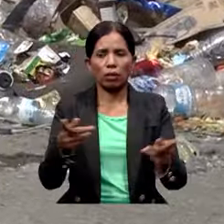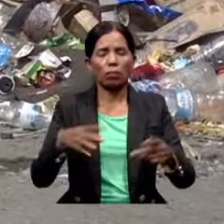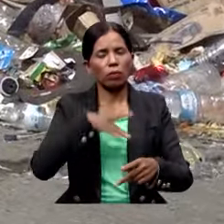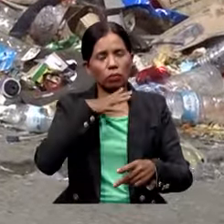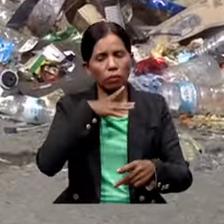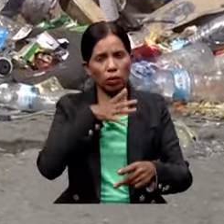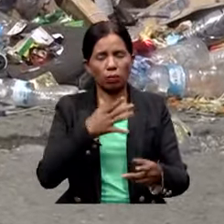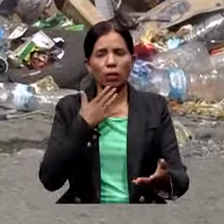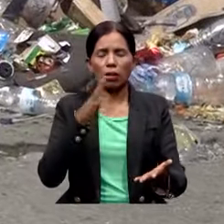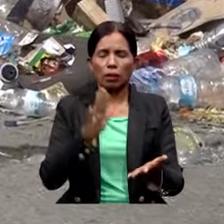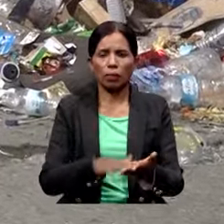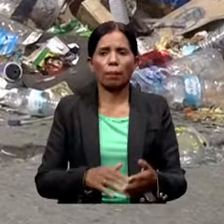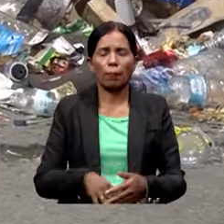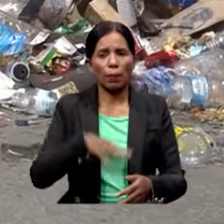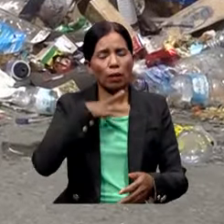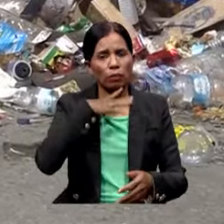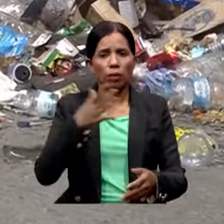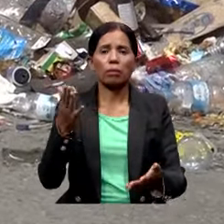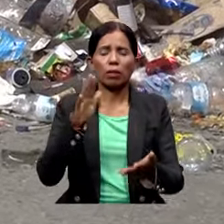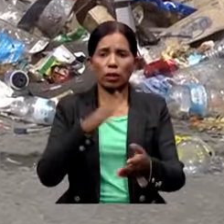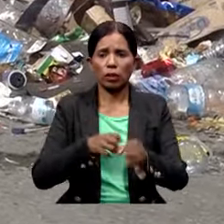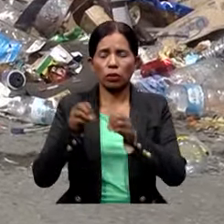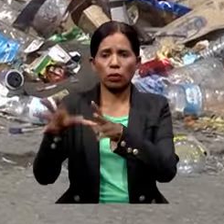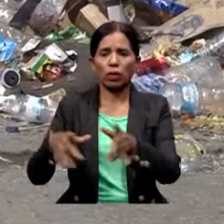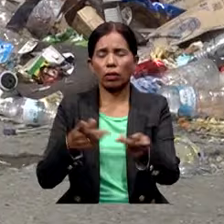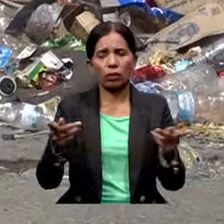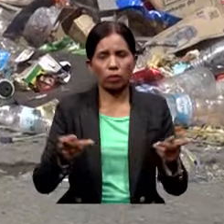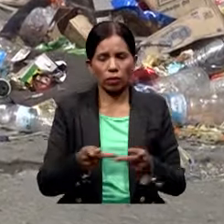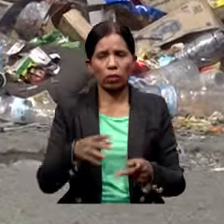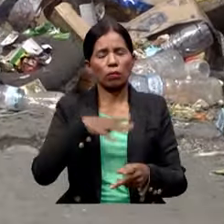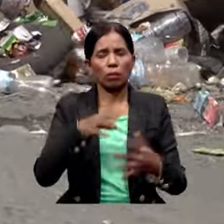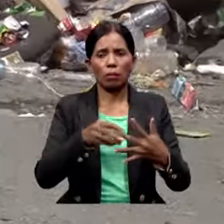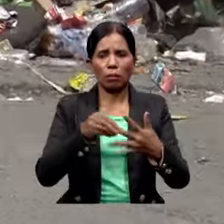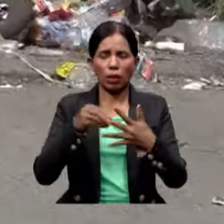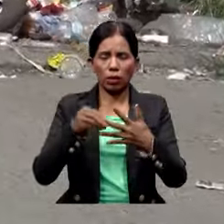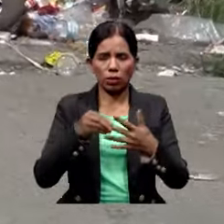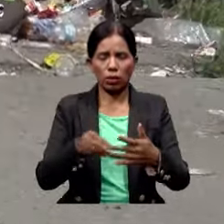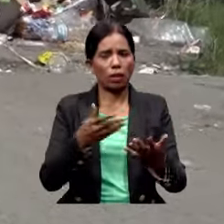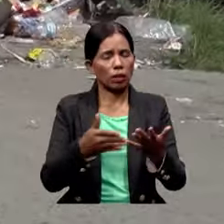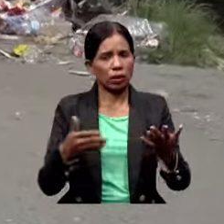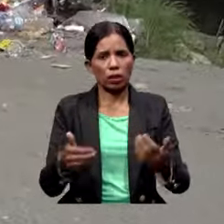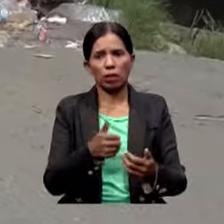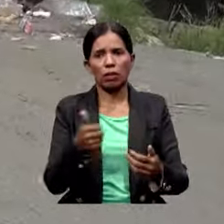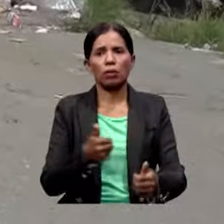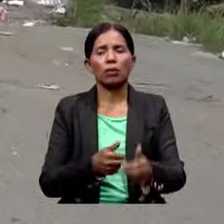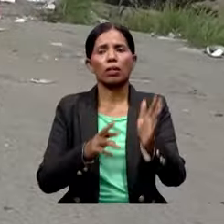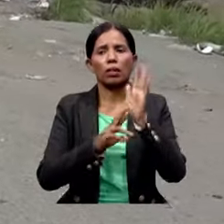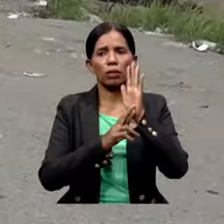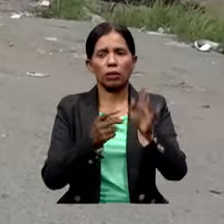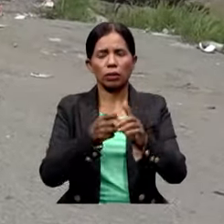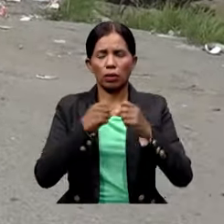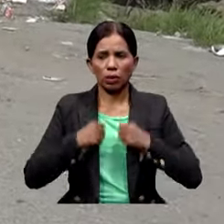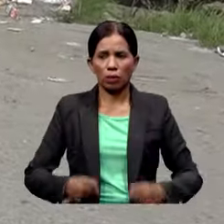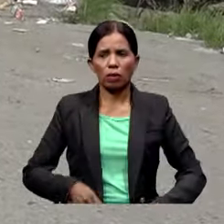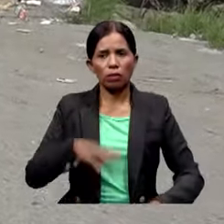ne be radiak lisu nebe mak nak lekar ya fat-fatin mak lisu organiku, plastiku no material seluk. Tui relatori si Saudi, lisu